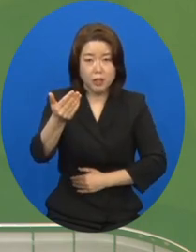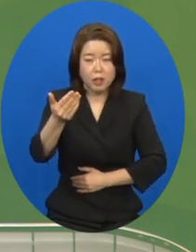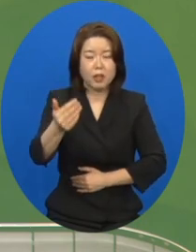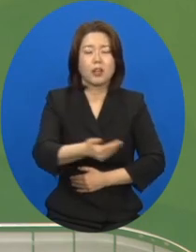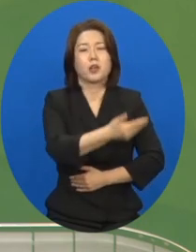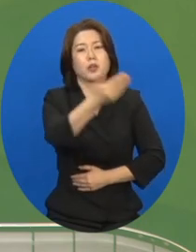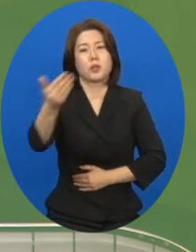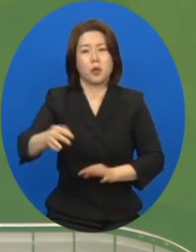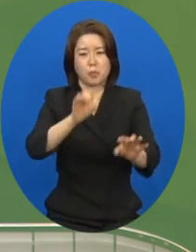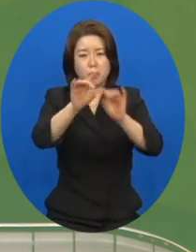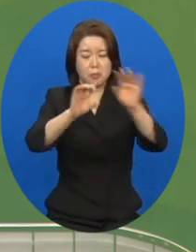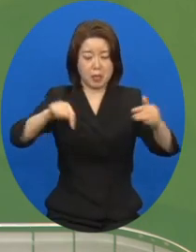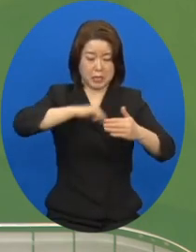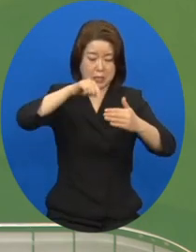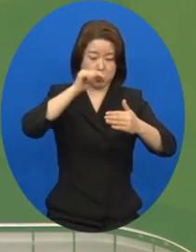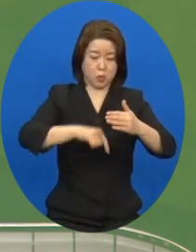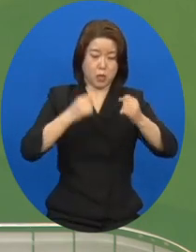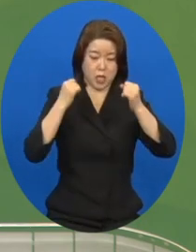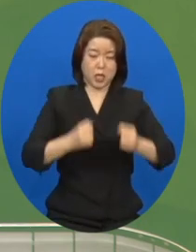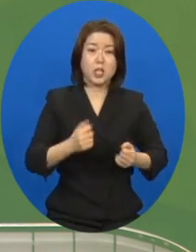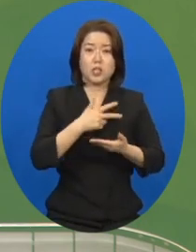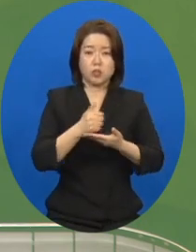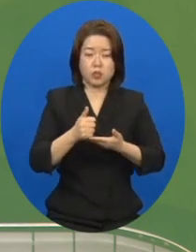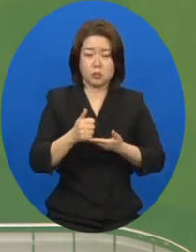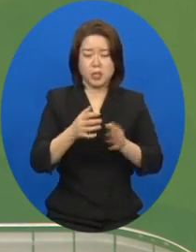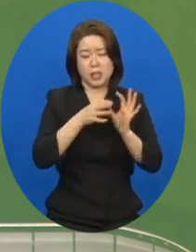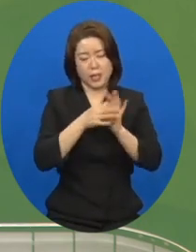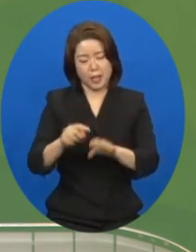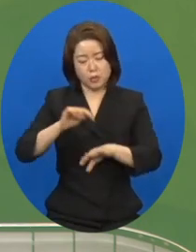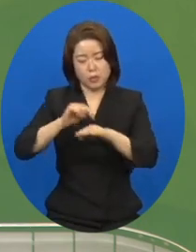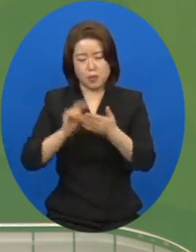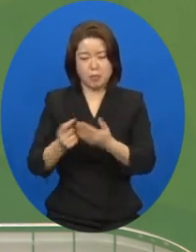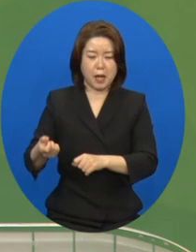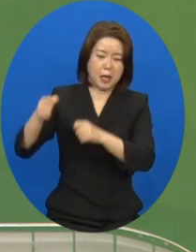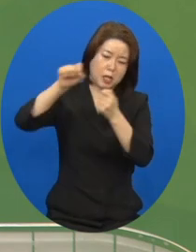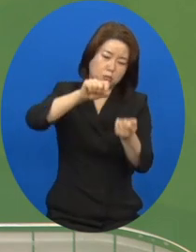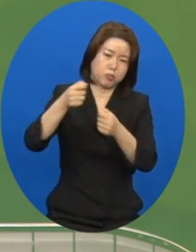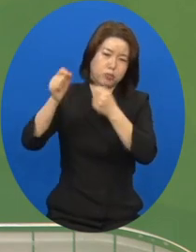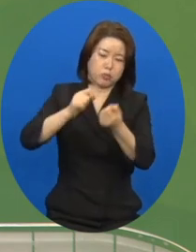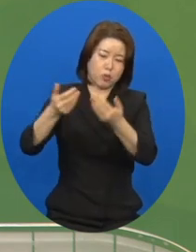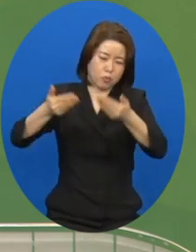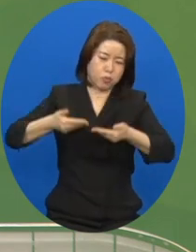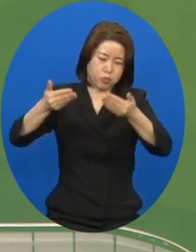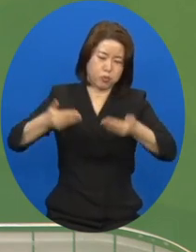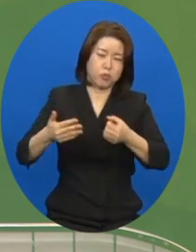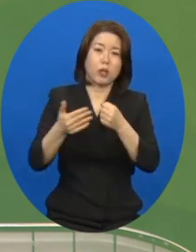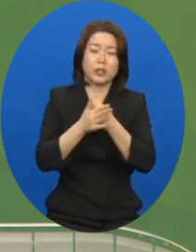주님이 여러분에게 계속 그런 마음을 부어주시니까 그런 소원이 생기는 거죠.